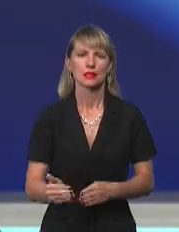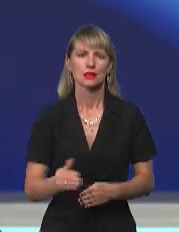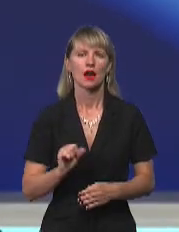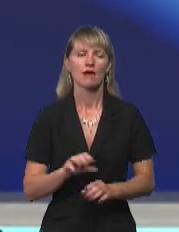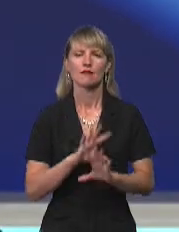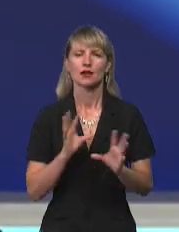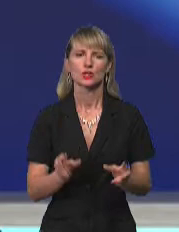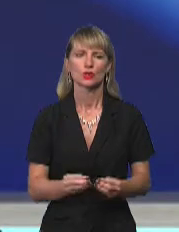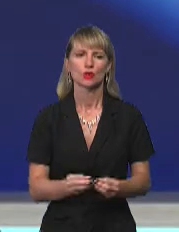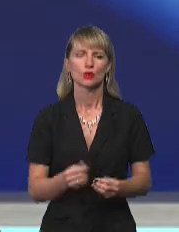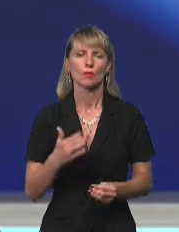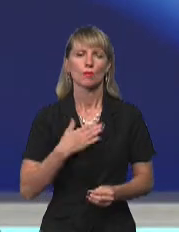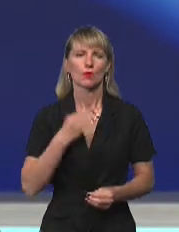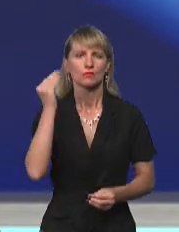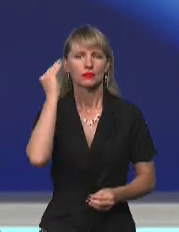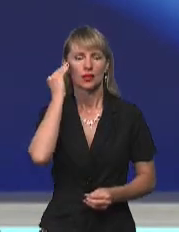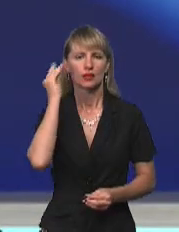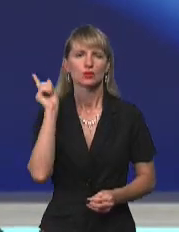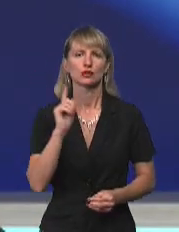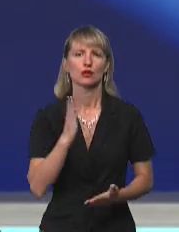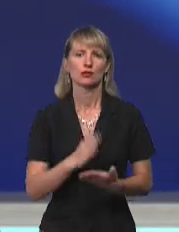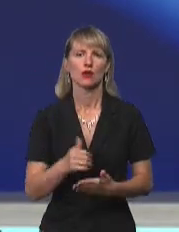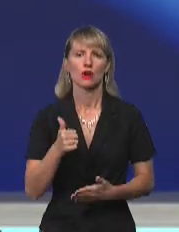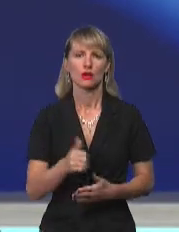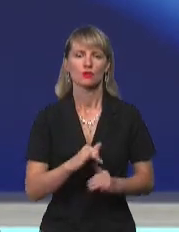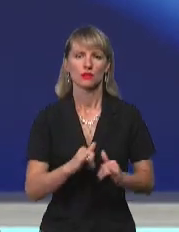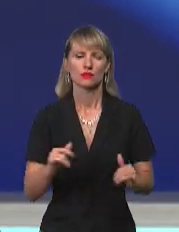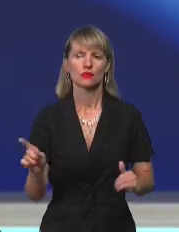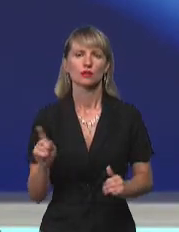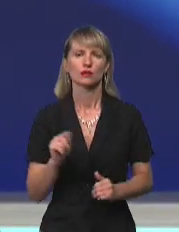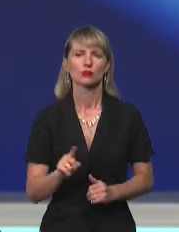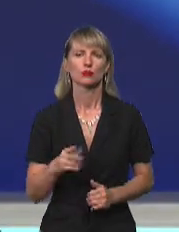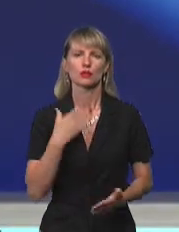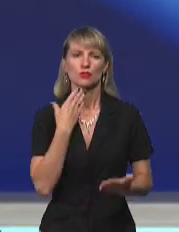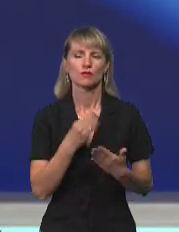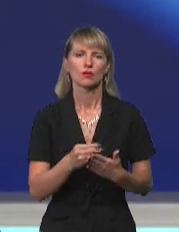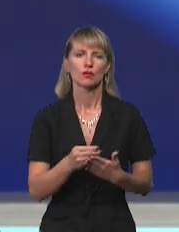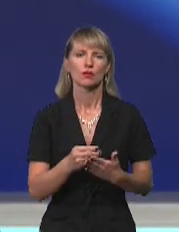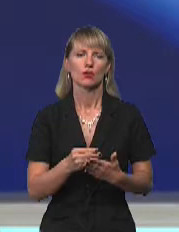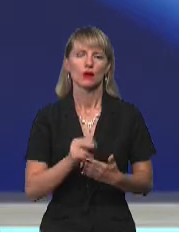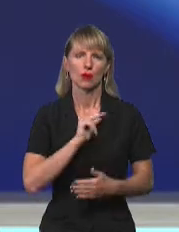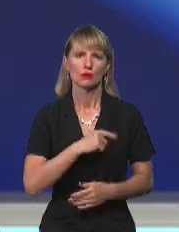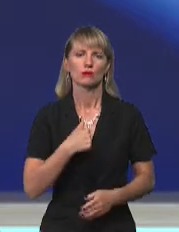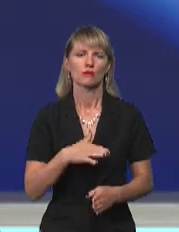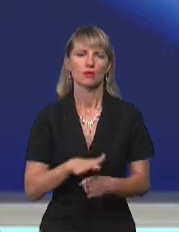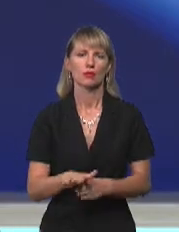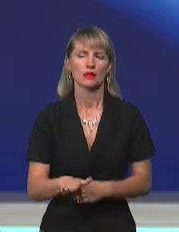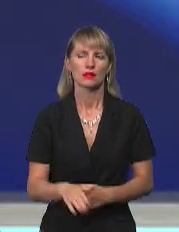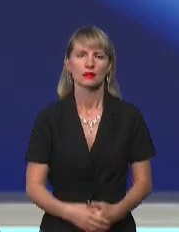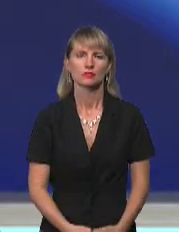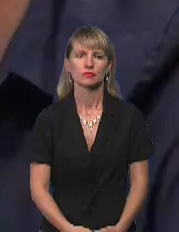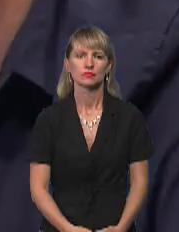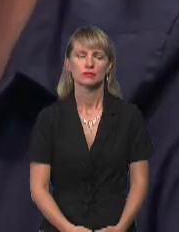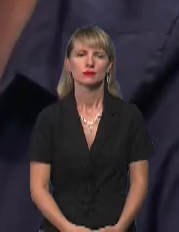цілому, моя думка, що є позитивна тенденція. Думаю, що свою роль це відіграє.